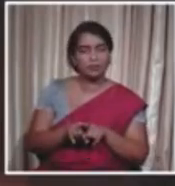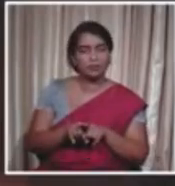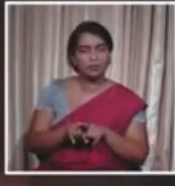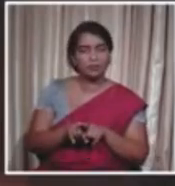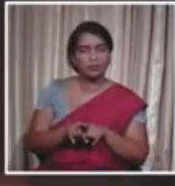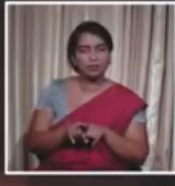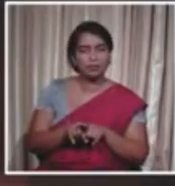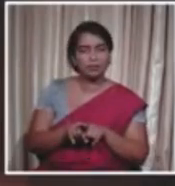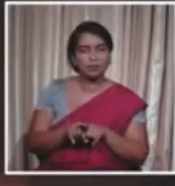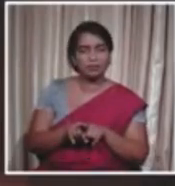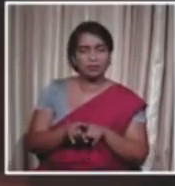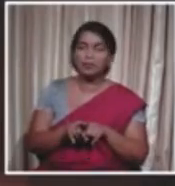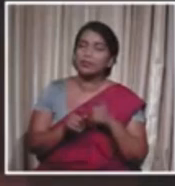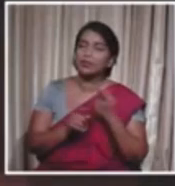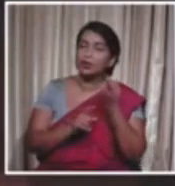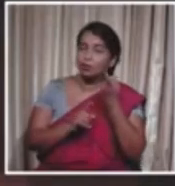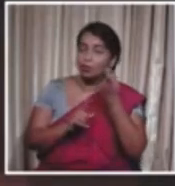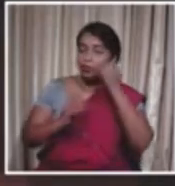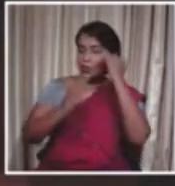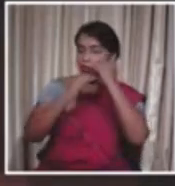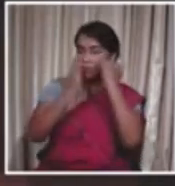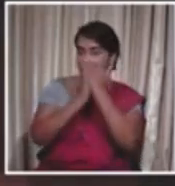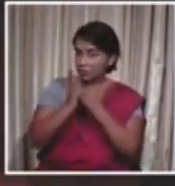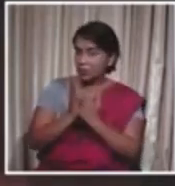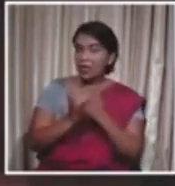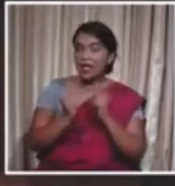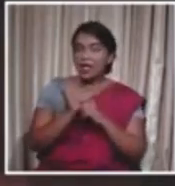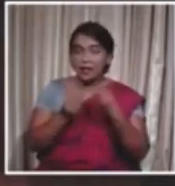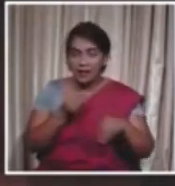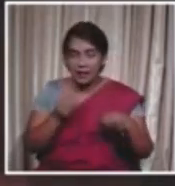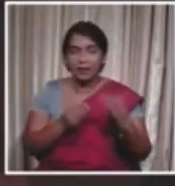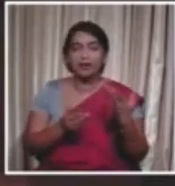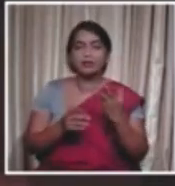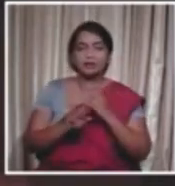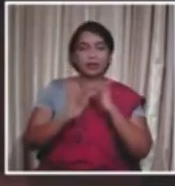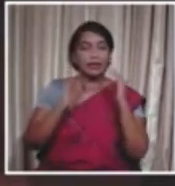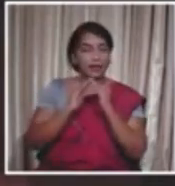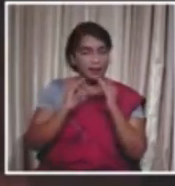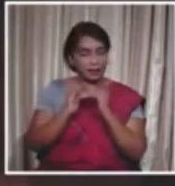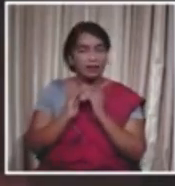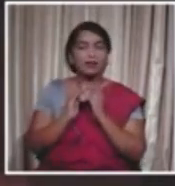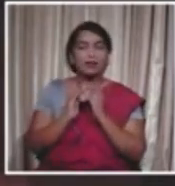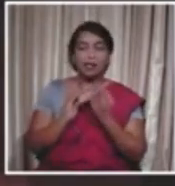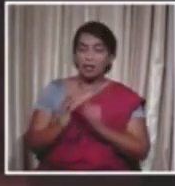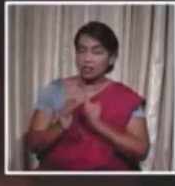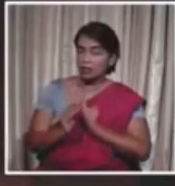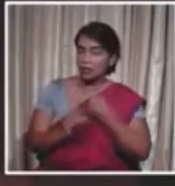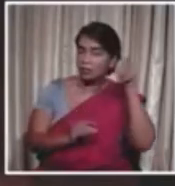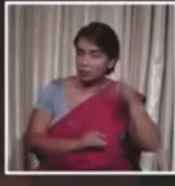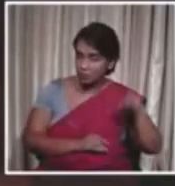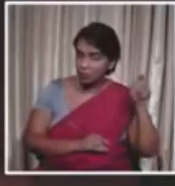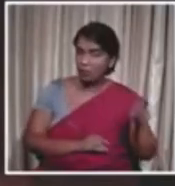සාර්වාර්ථික විචල්‍යයන් මැක්‍රෝ ඉකොනොමියේ මයික්‍රෝ ඉකොනොමියේ නිවෙස්වල තනි පුද්ගලයන්